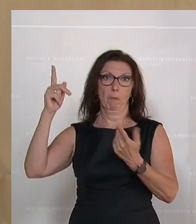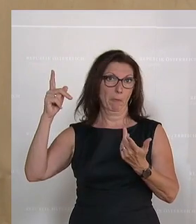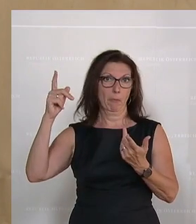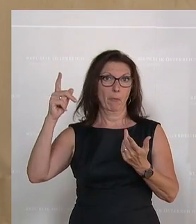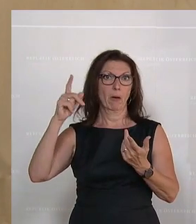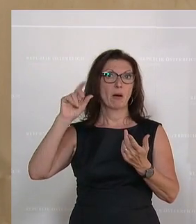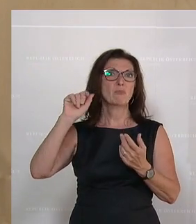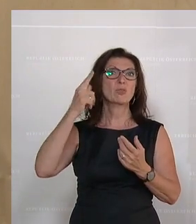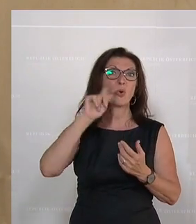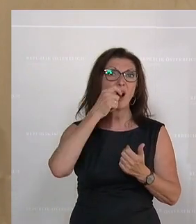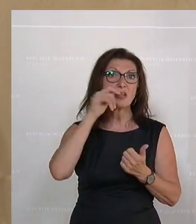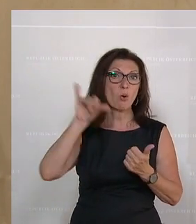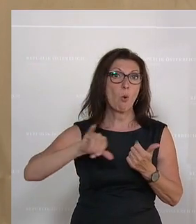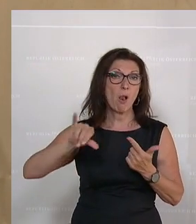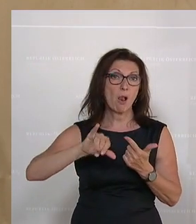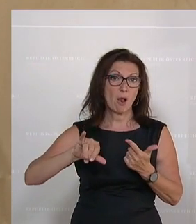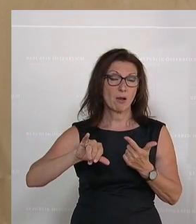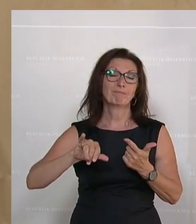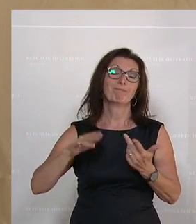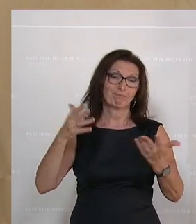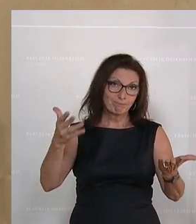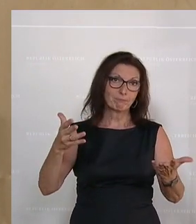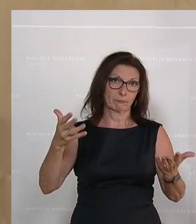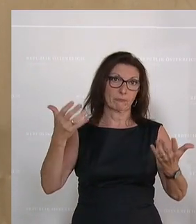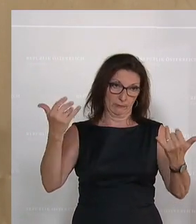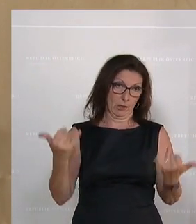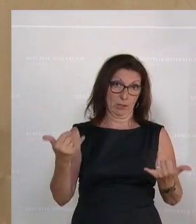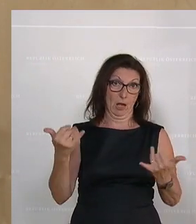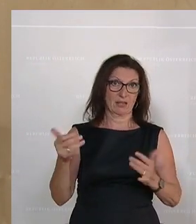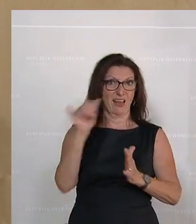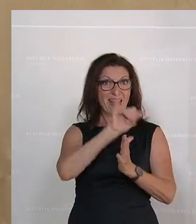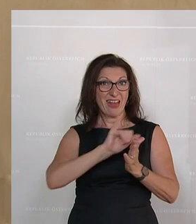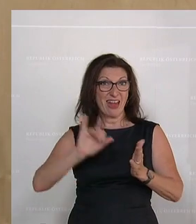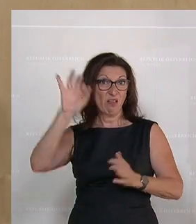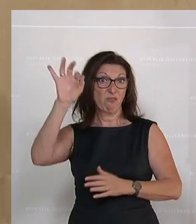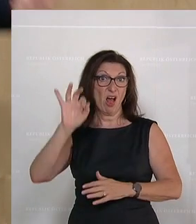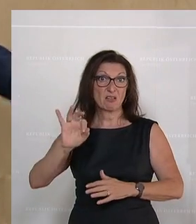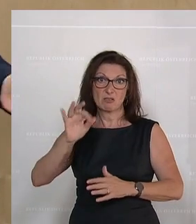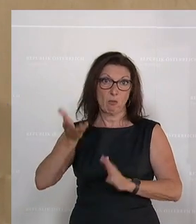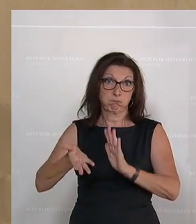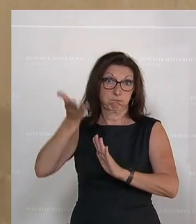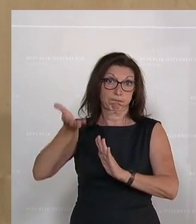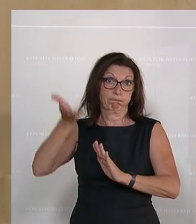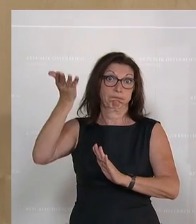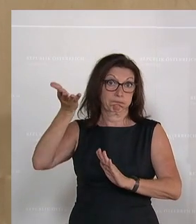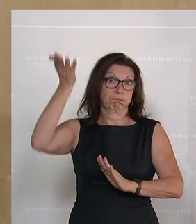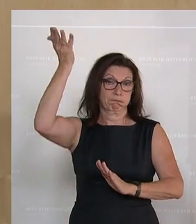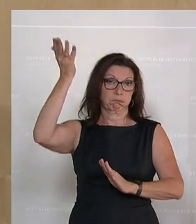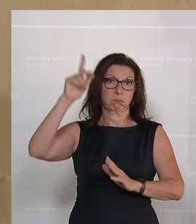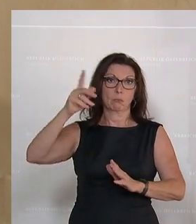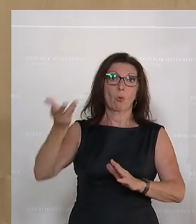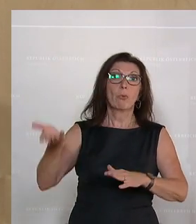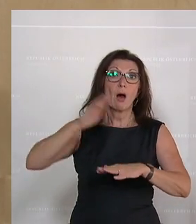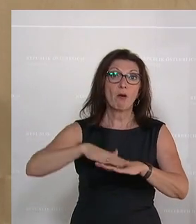gas und öl und das hat die inflation vorangetrieben und dann kam der ukraine